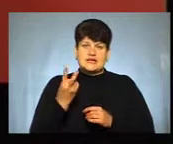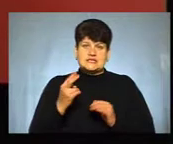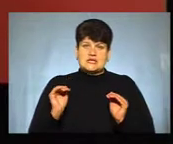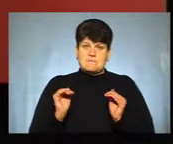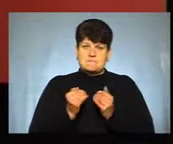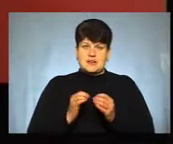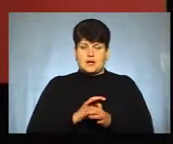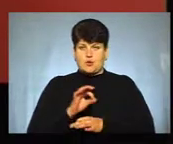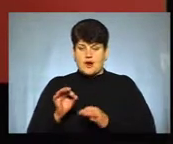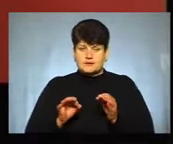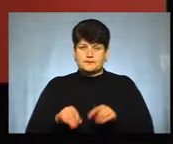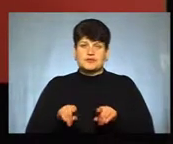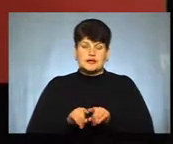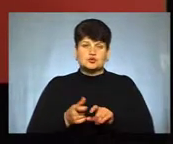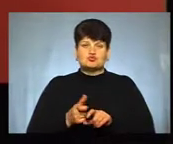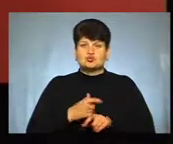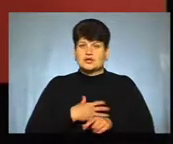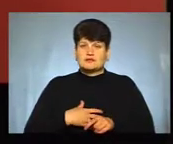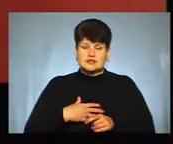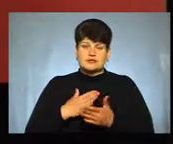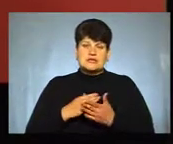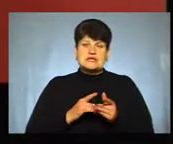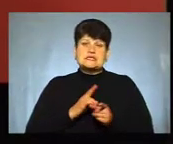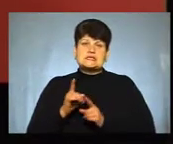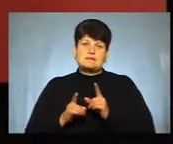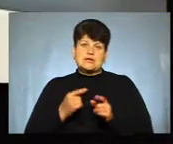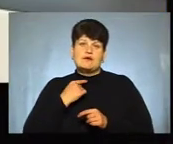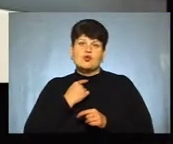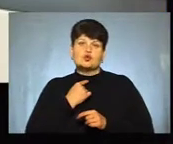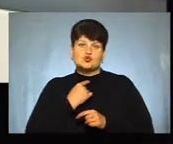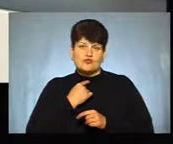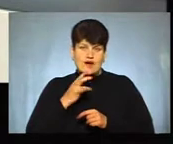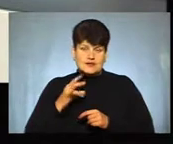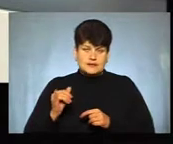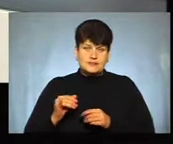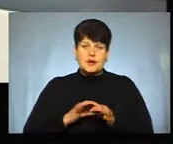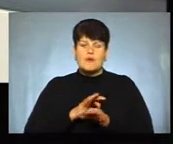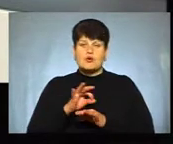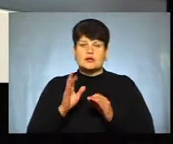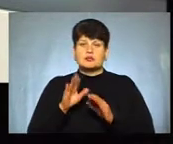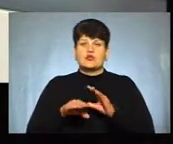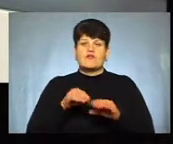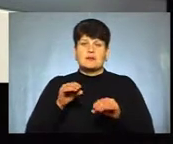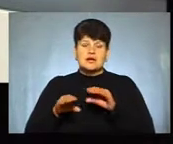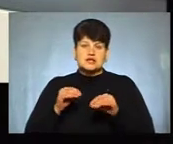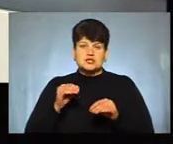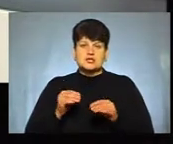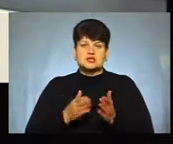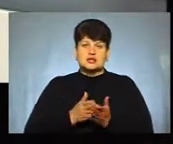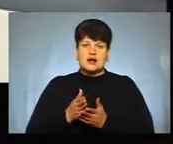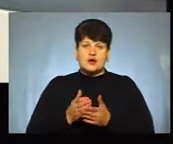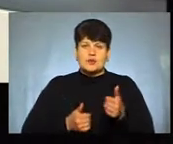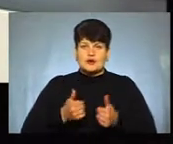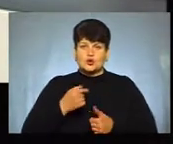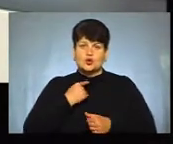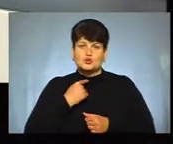проєктів. Також дуже важливі будуть зміни в голосуванні, тому що проекти вони будуть відбиратися шляхом рейтингового голосування,